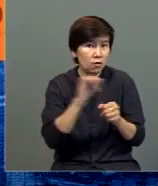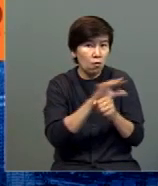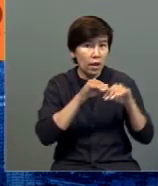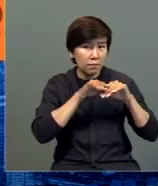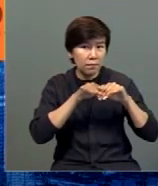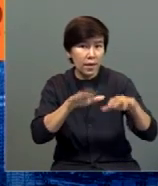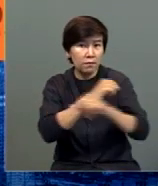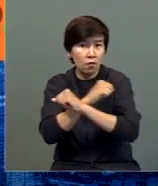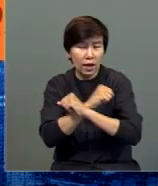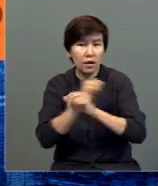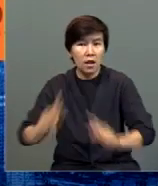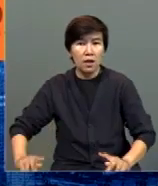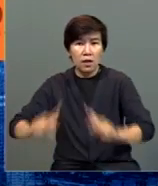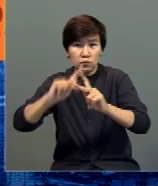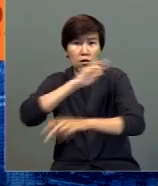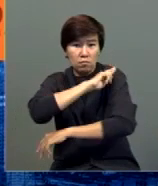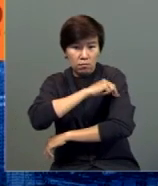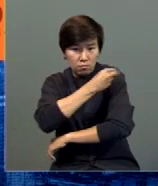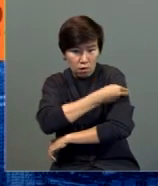และแนวทางปฏิบัติด้านสาธารณสุขเพื่อจัดการภาวะระบาดของโรคโควิช19